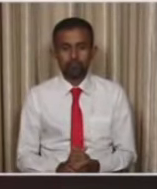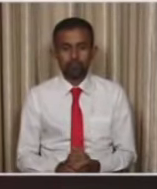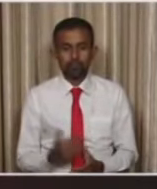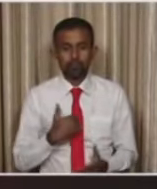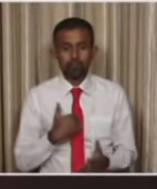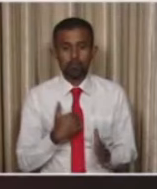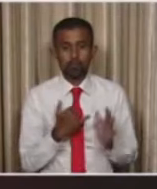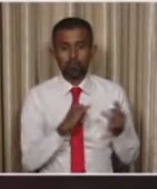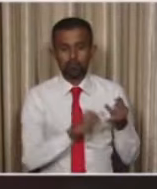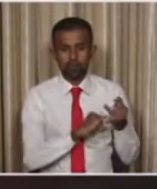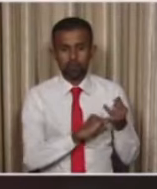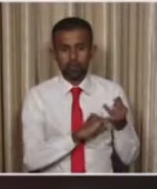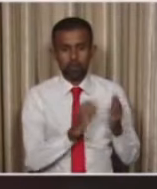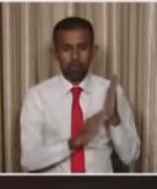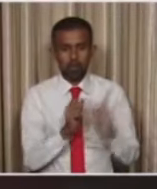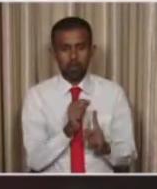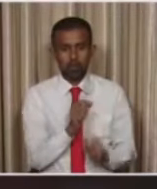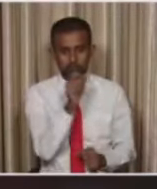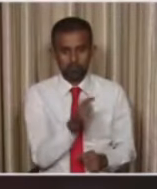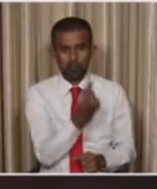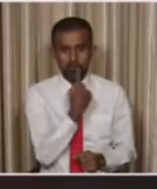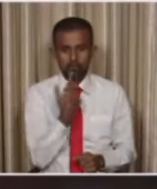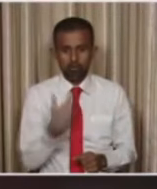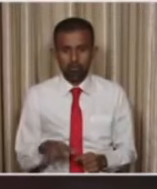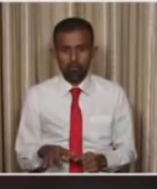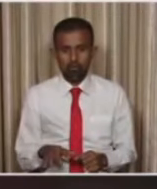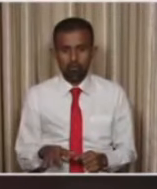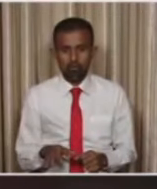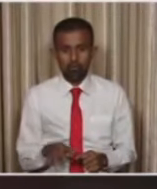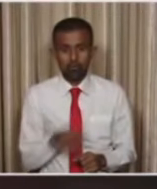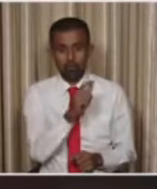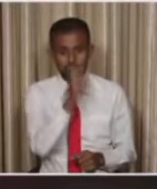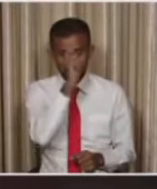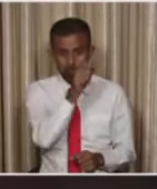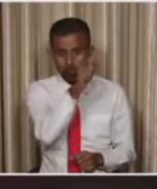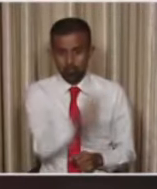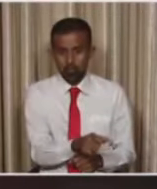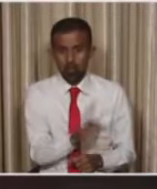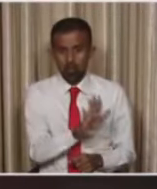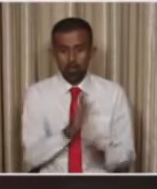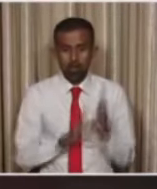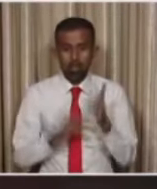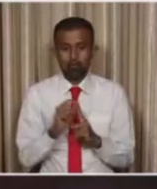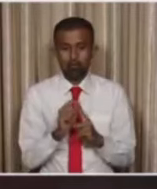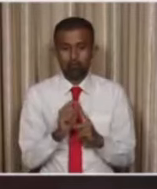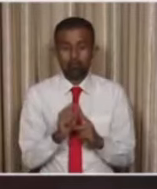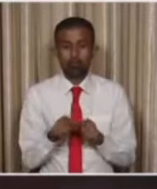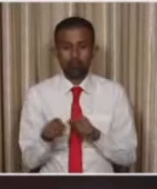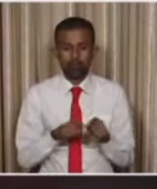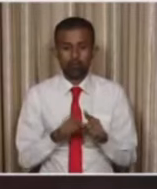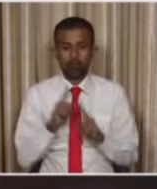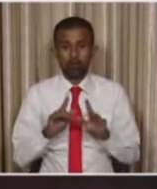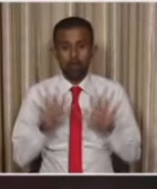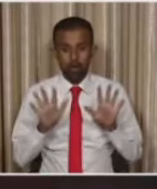සියඹලා පිටිය අමතිතුමා කතා කරා. මම දන්නේ එතුමාගේ අමාත්‍යංශය අමතිවරයා විදිහට අද කතා කරන